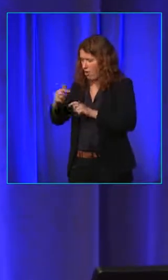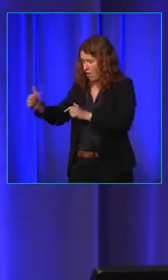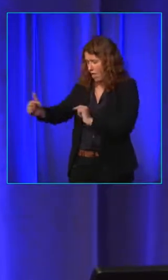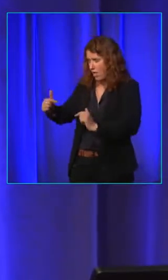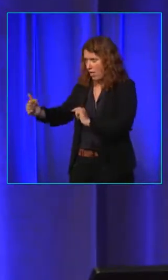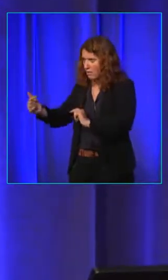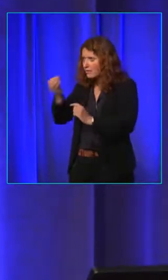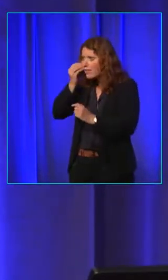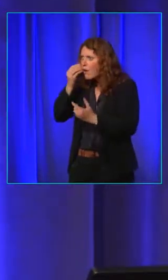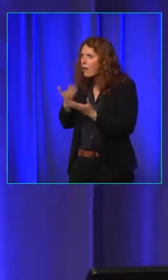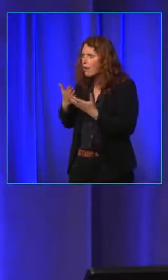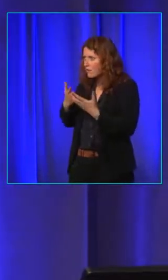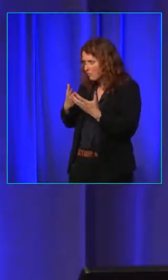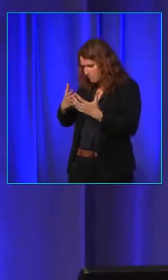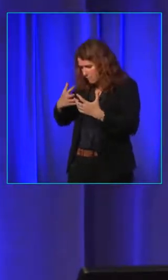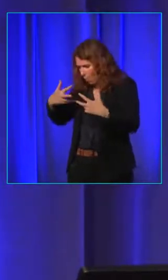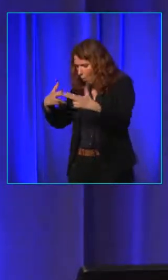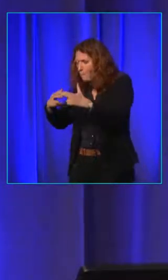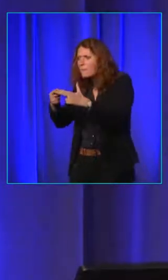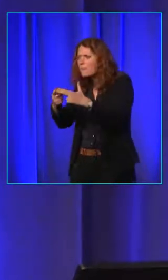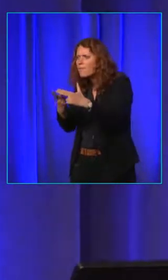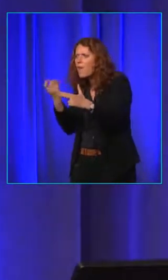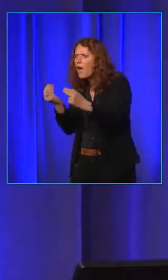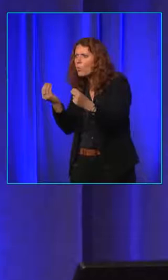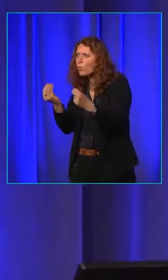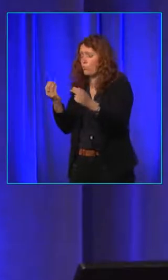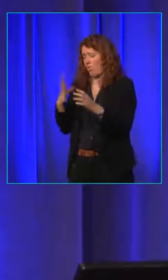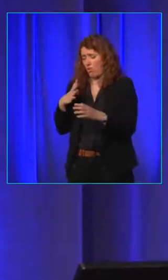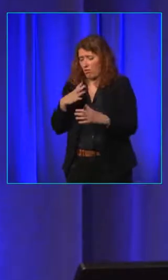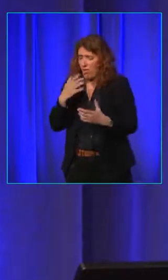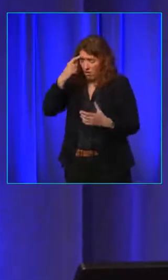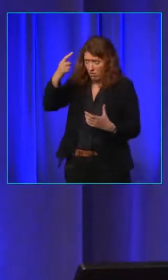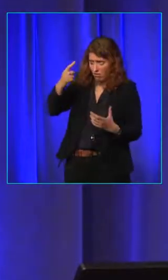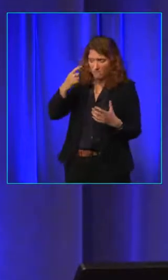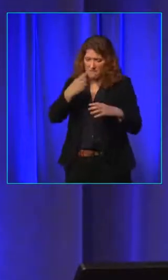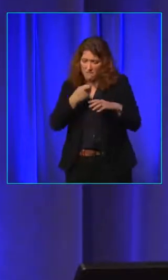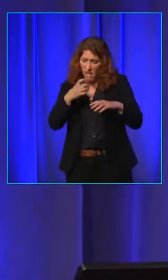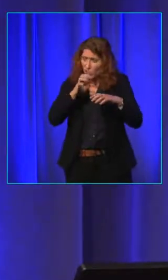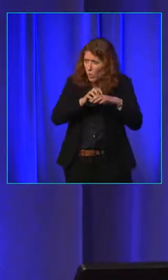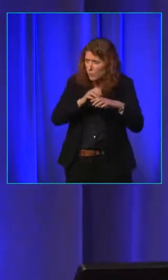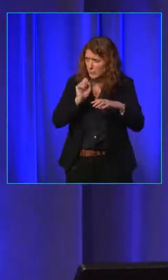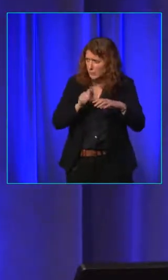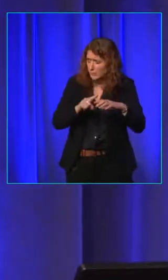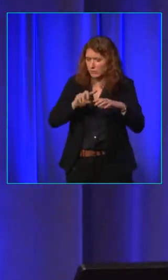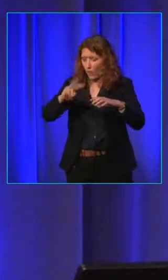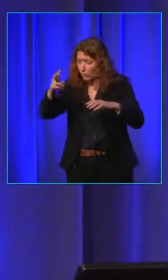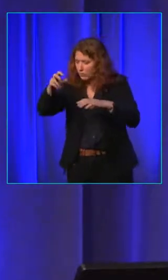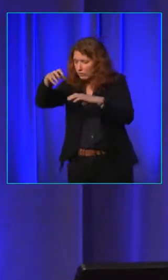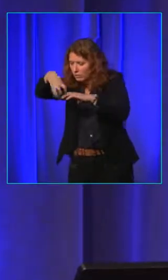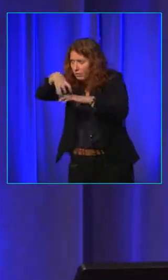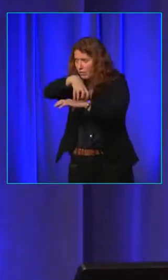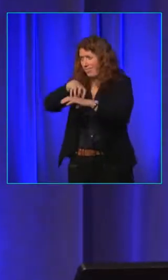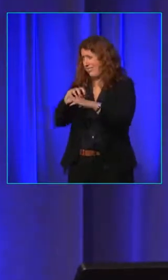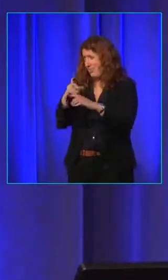Il y en a qui disent que c'est dans l'aire motrice, il y en a qui disent que c'est dans le pariétal, ou il y en a d'autres qui disent que c'est dans le cervelet.